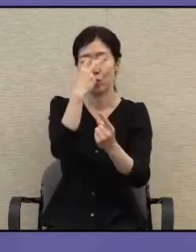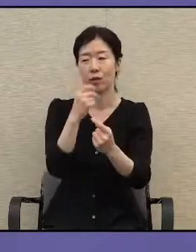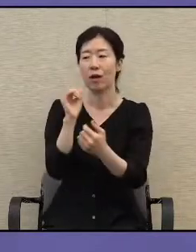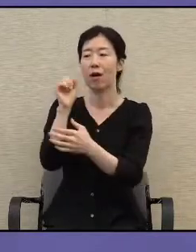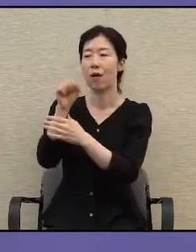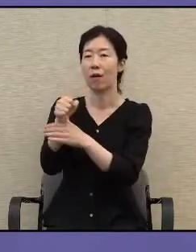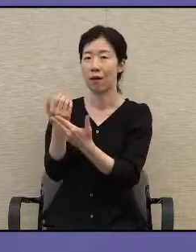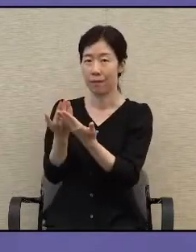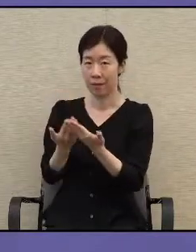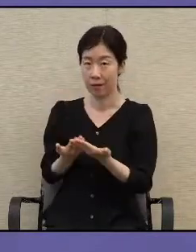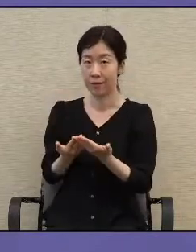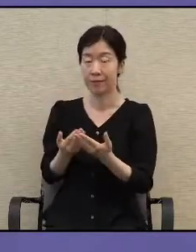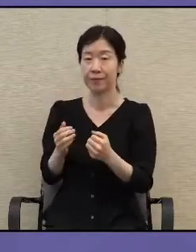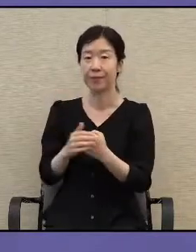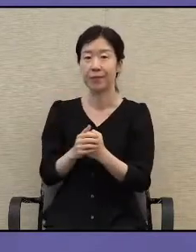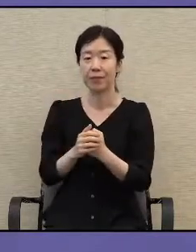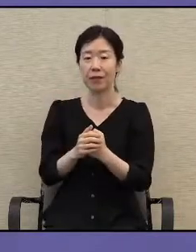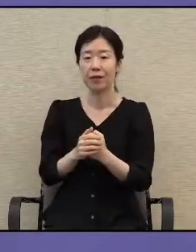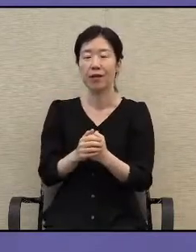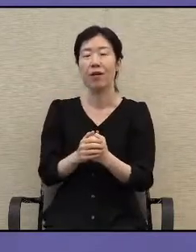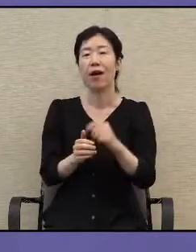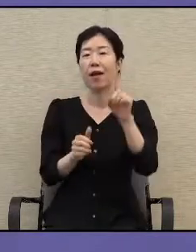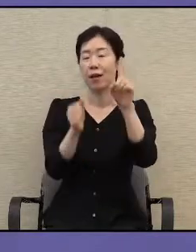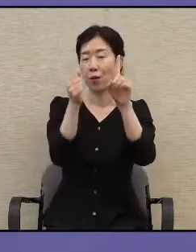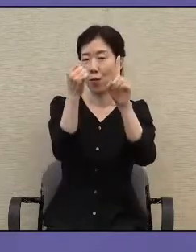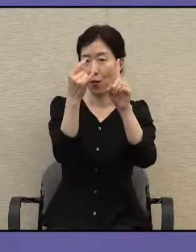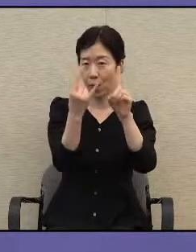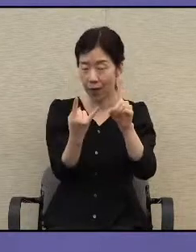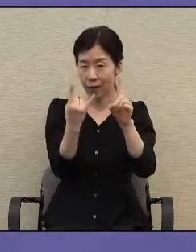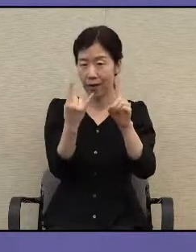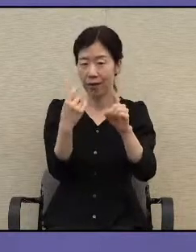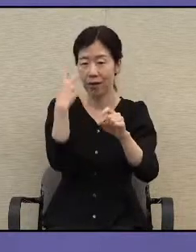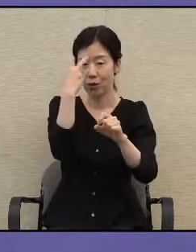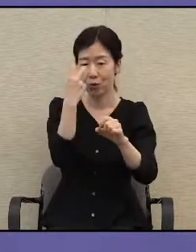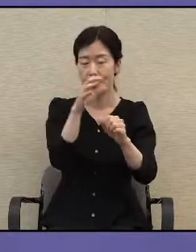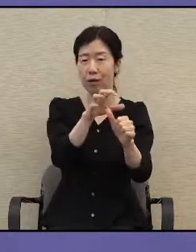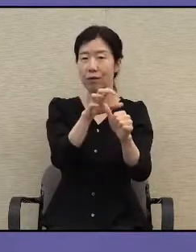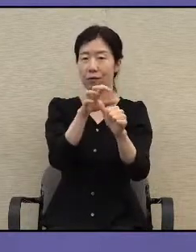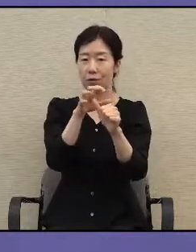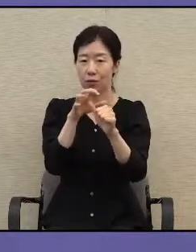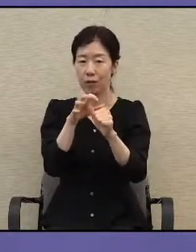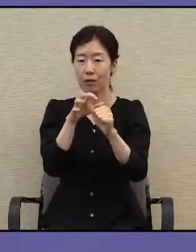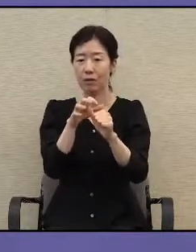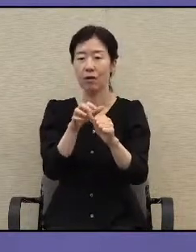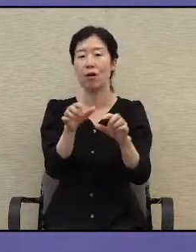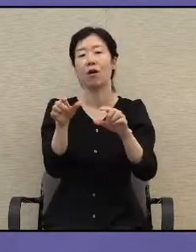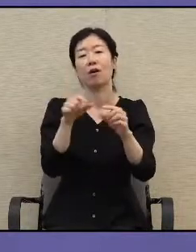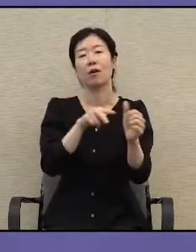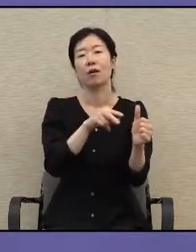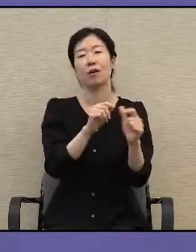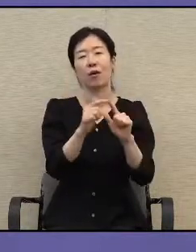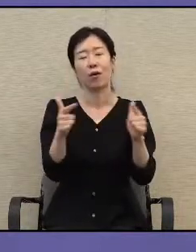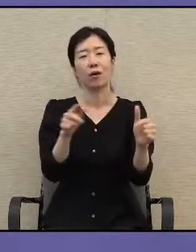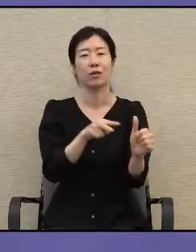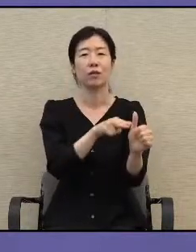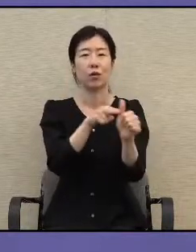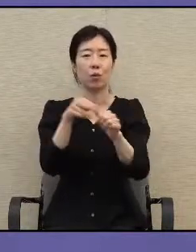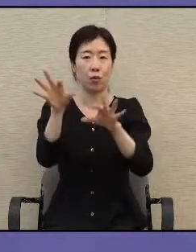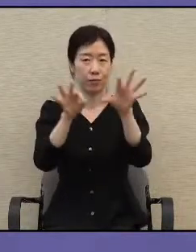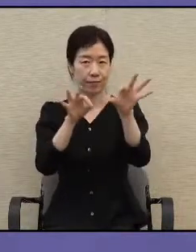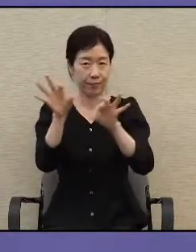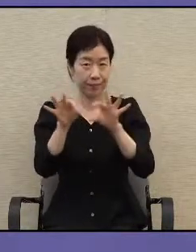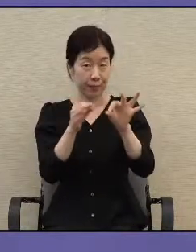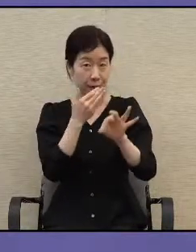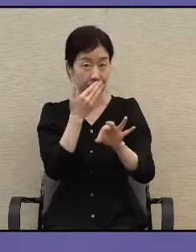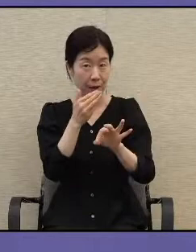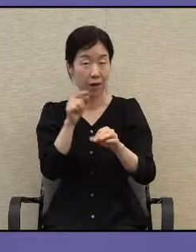그래도 유일하게 전국조사로 저희가 데이터를 수집할 수 있었습니다. 이게 2021년도 6월 달에 청소년 대상으로 했는데요. 그